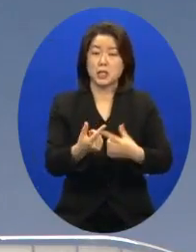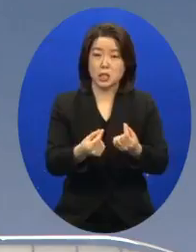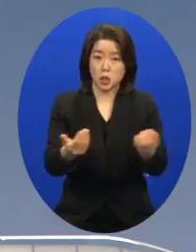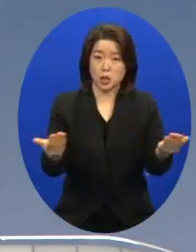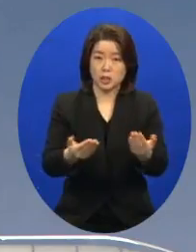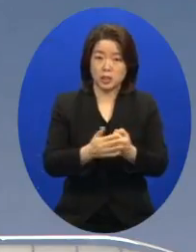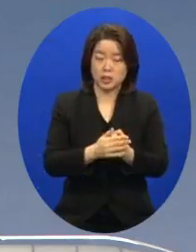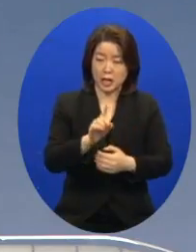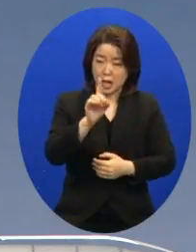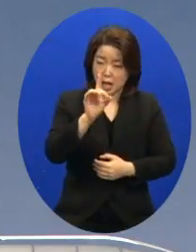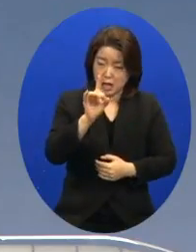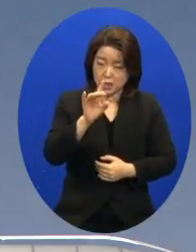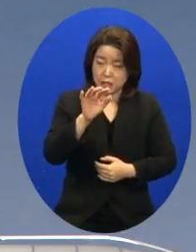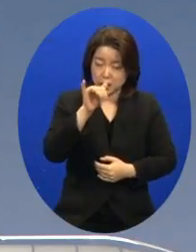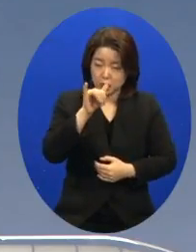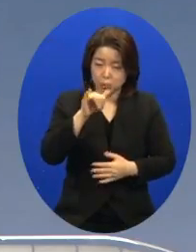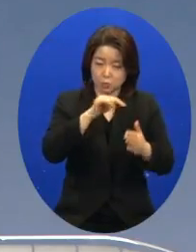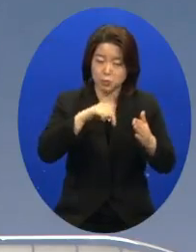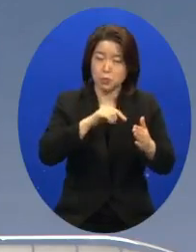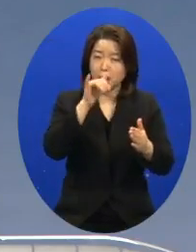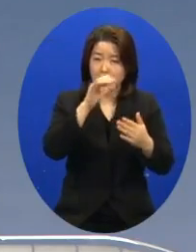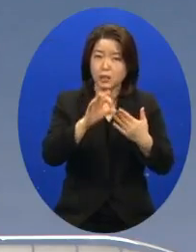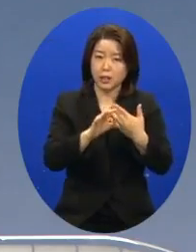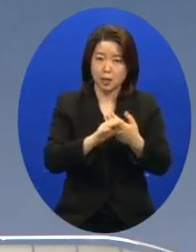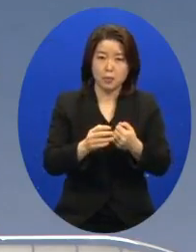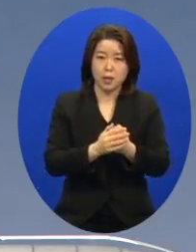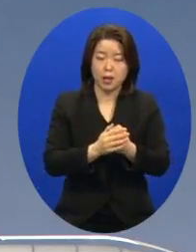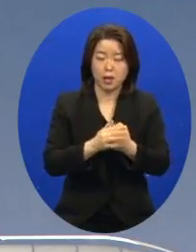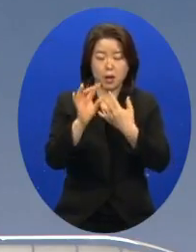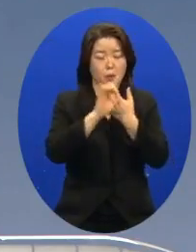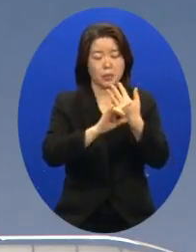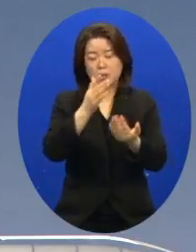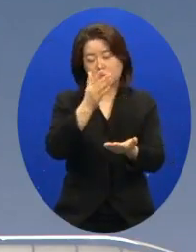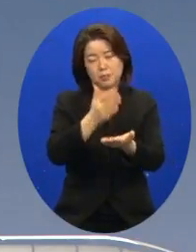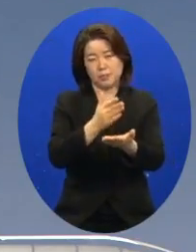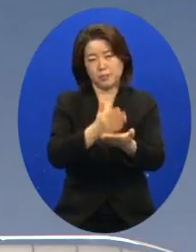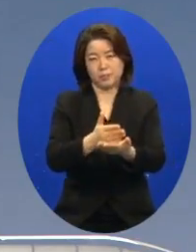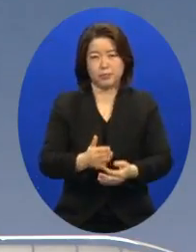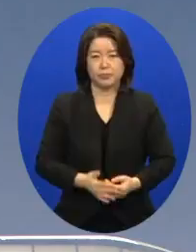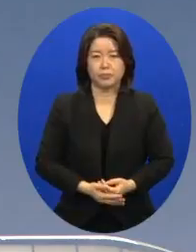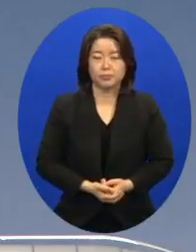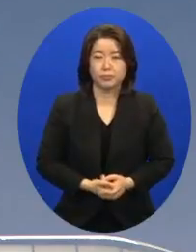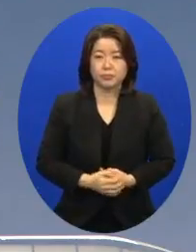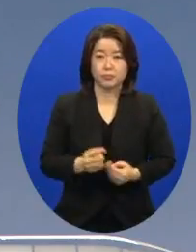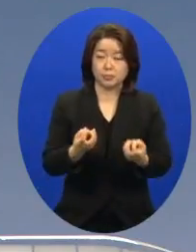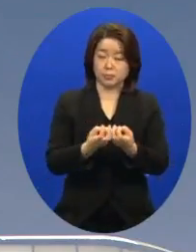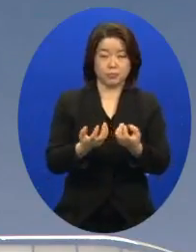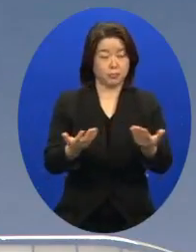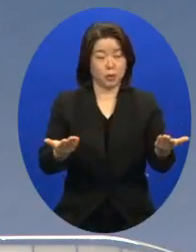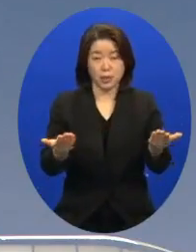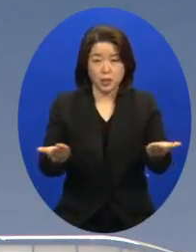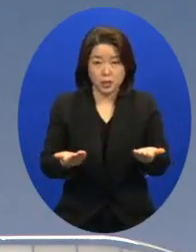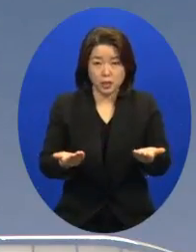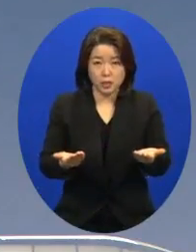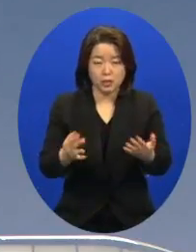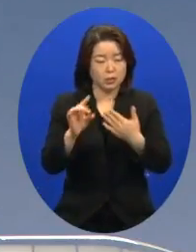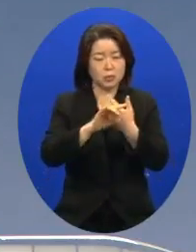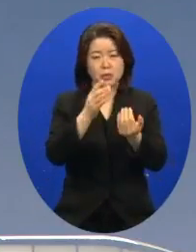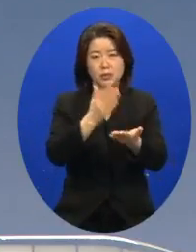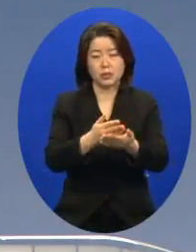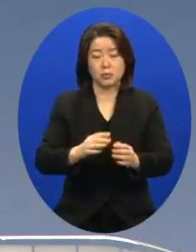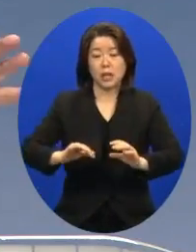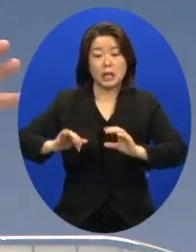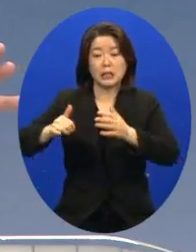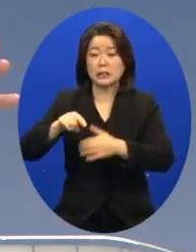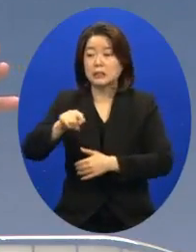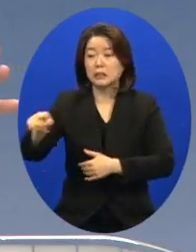하나라도 여러분 속에 있다면 핑계 하지 않아야 됩니다 어쩔 수 없는 일이라 세상에